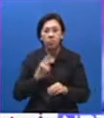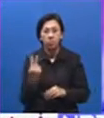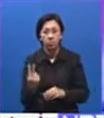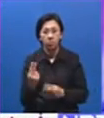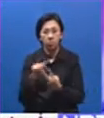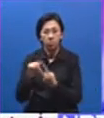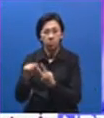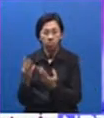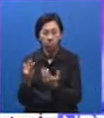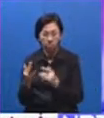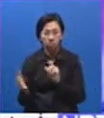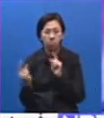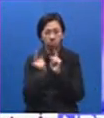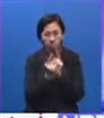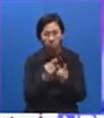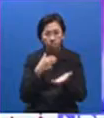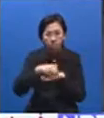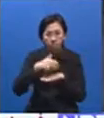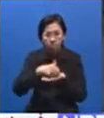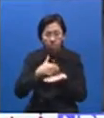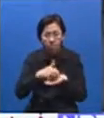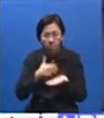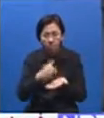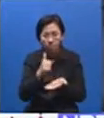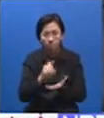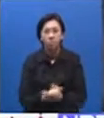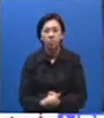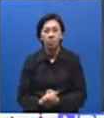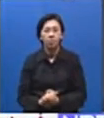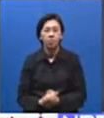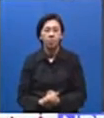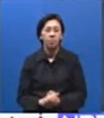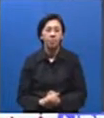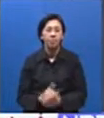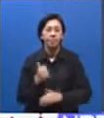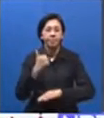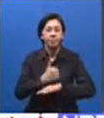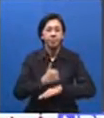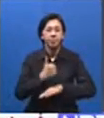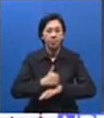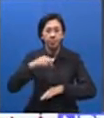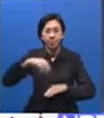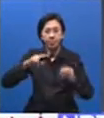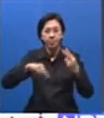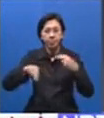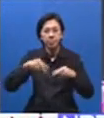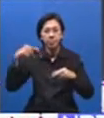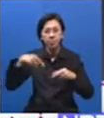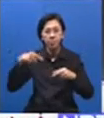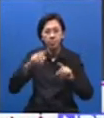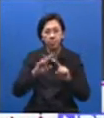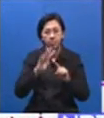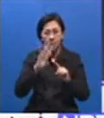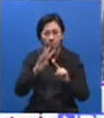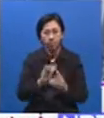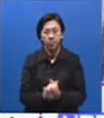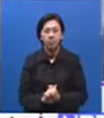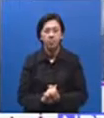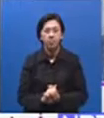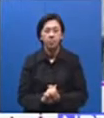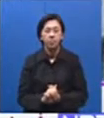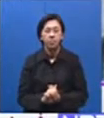ให้ข้อมูลในสัปดาห์หน้านายติศวิริยกมลพันธ์ผู้อำนวยการสำนักตรวจสอบพิเศษภาค 4สำนัก